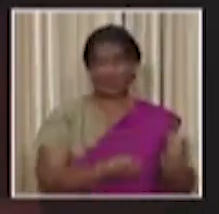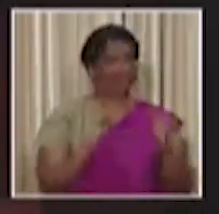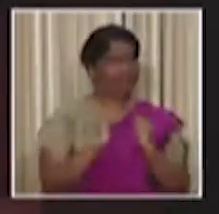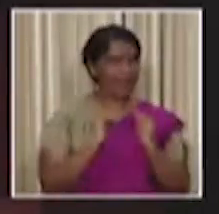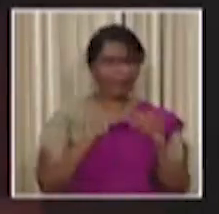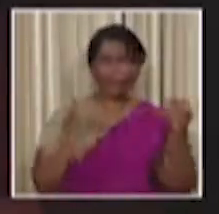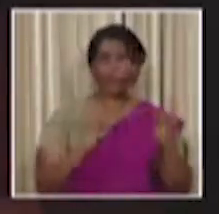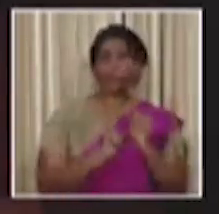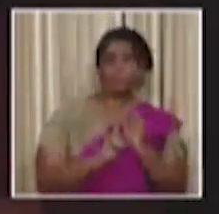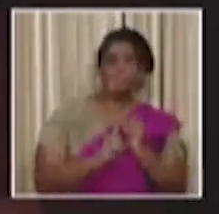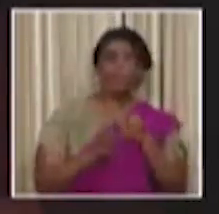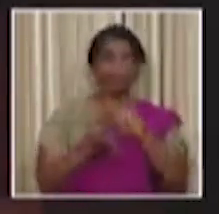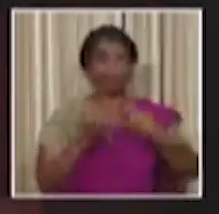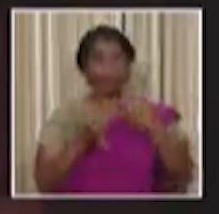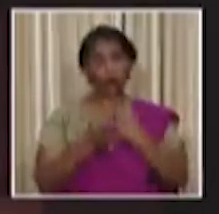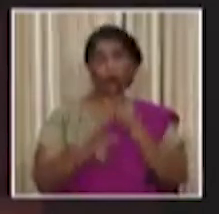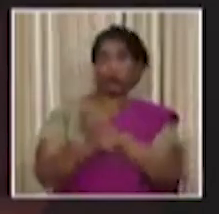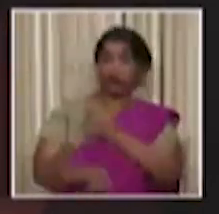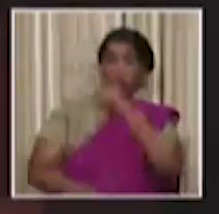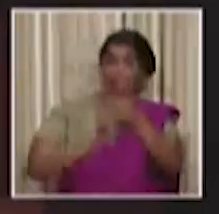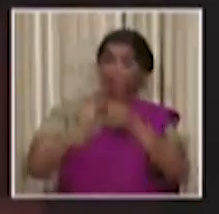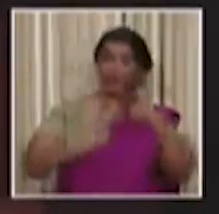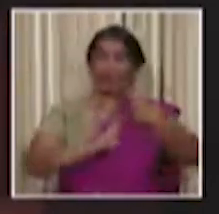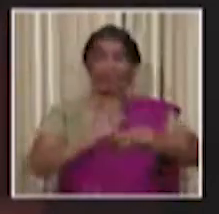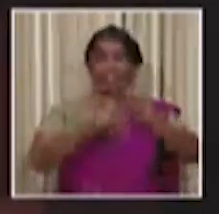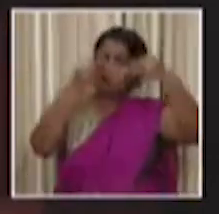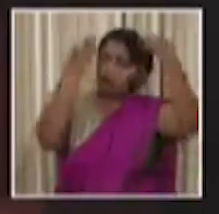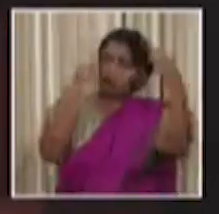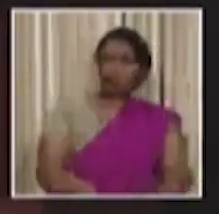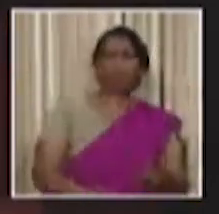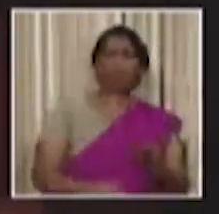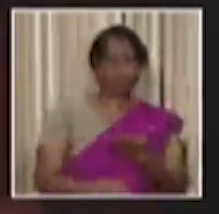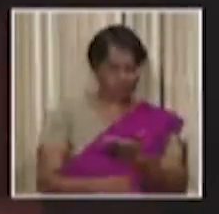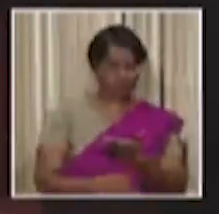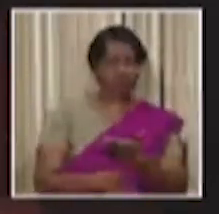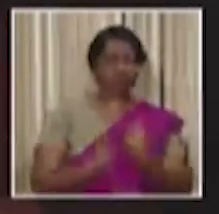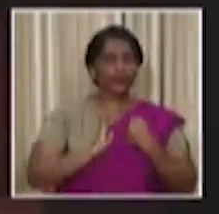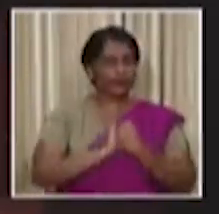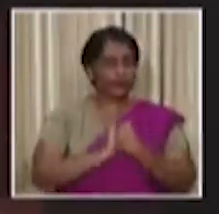ඔය ටියුෂන් පන්ති කතාව කියලා තමයි මුළු රටම බංකොලොත් උනේ.